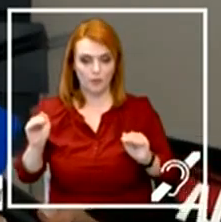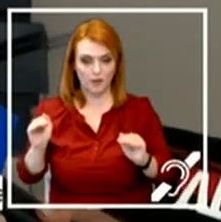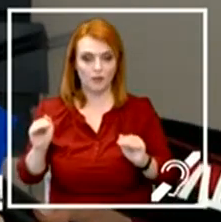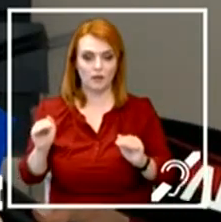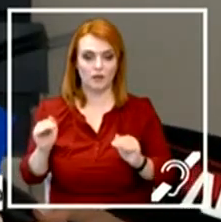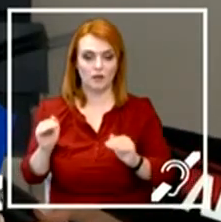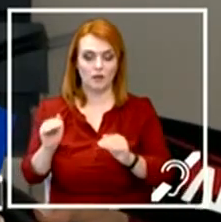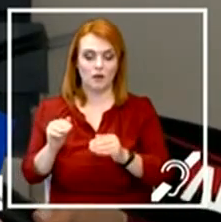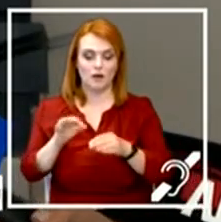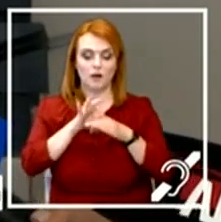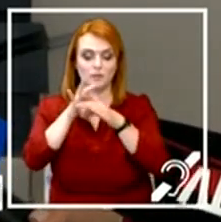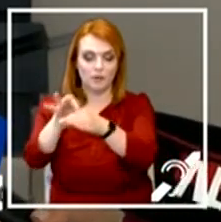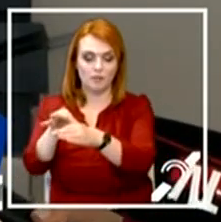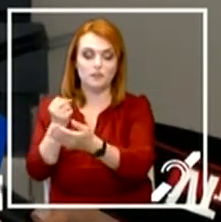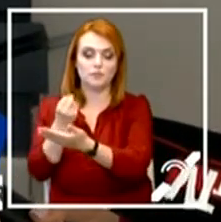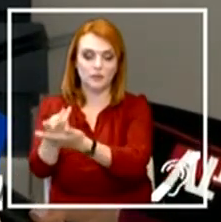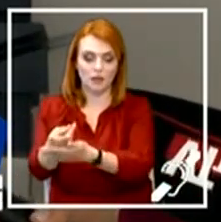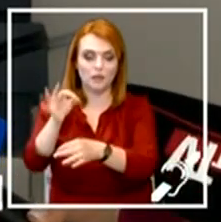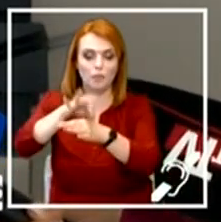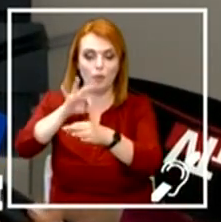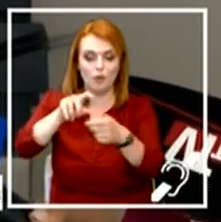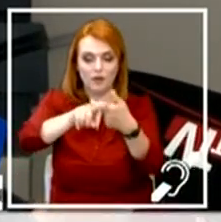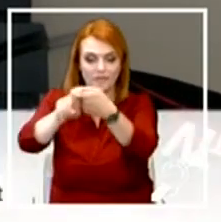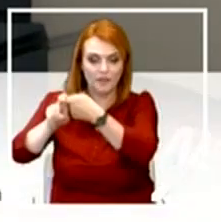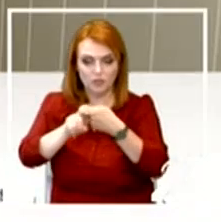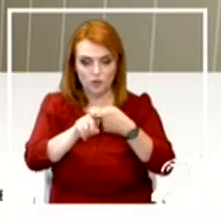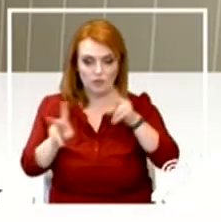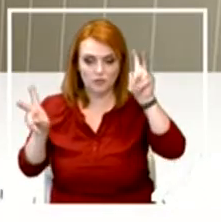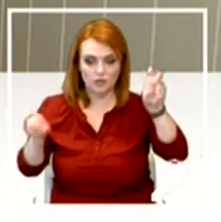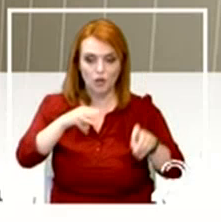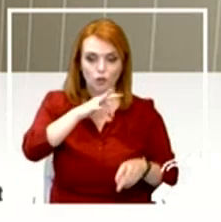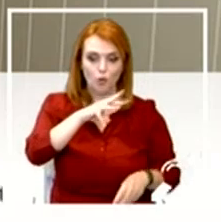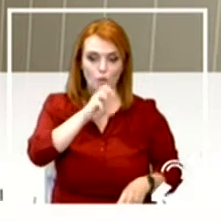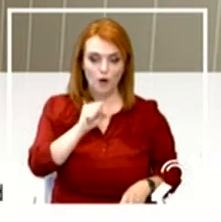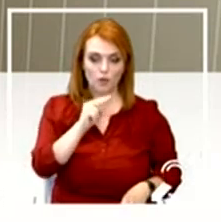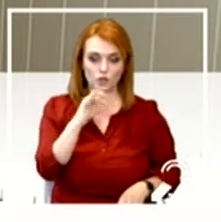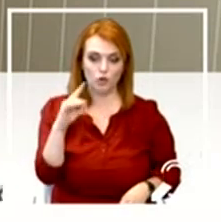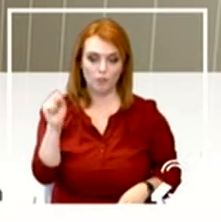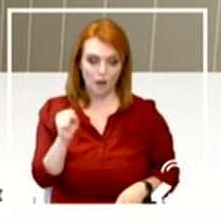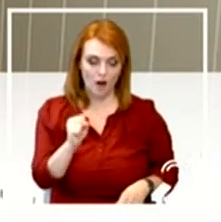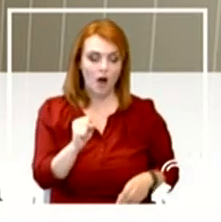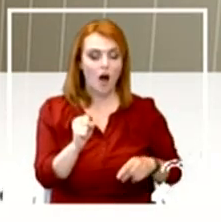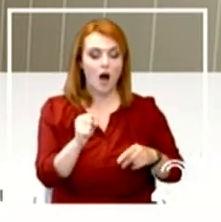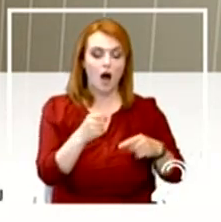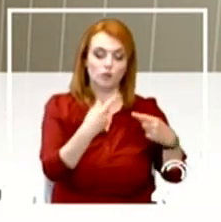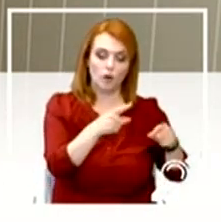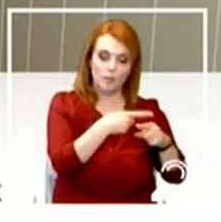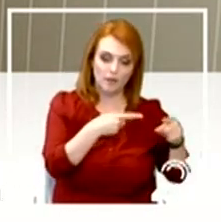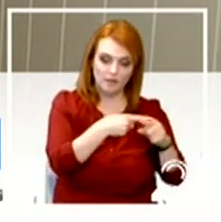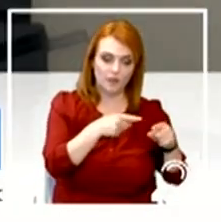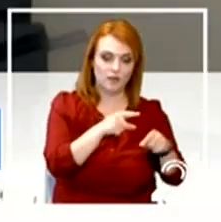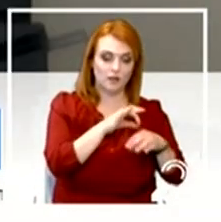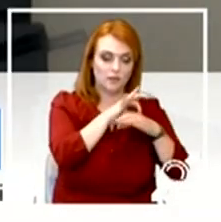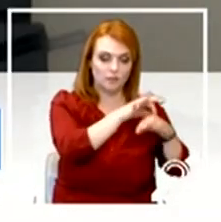Spitalul de Boli Infecțioase Toma Ciorbă, ceilalți la Spitalul Municipal de Copii de Boli